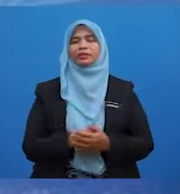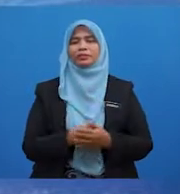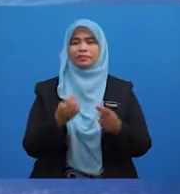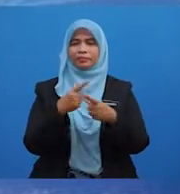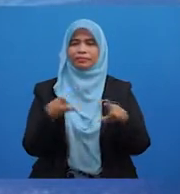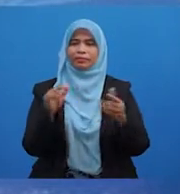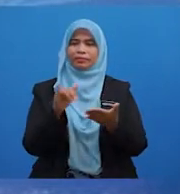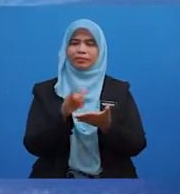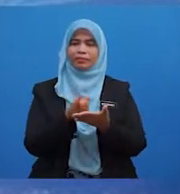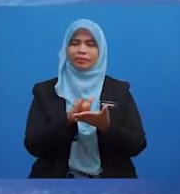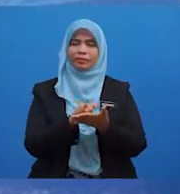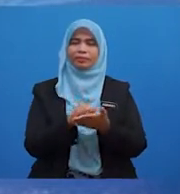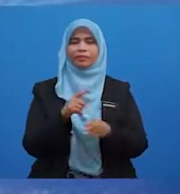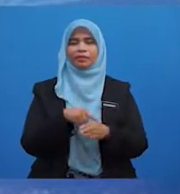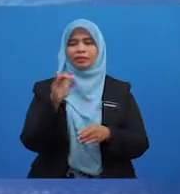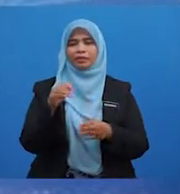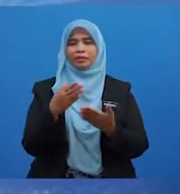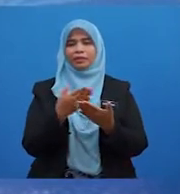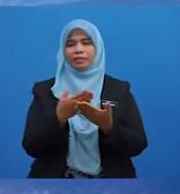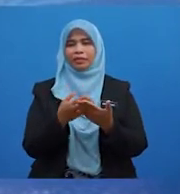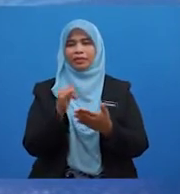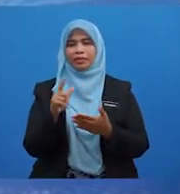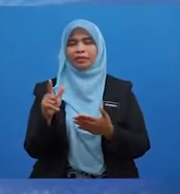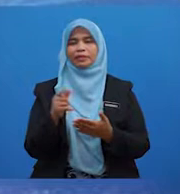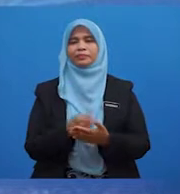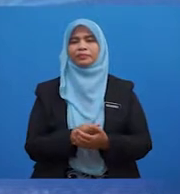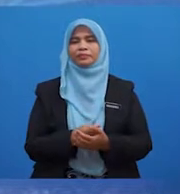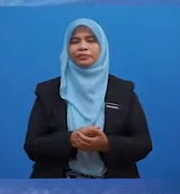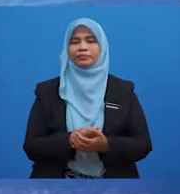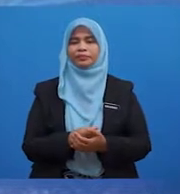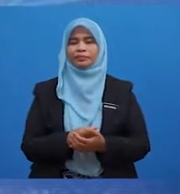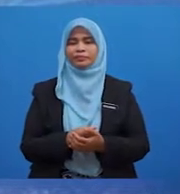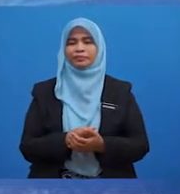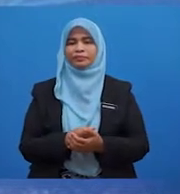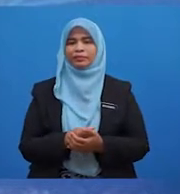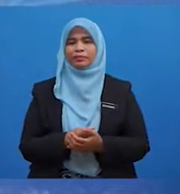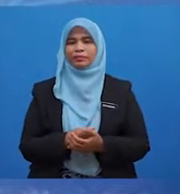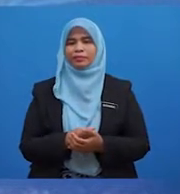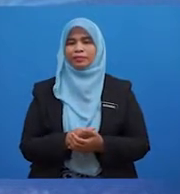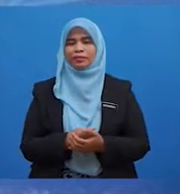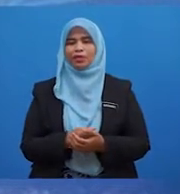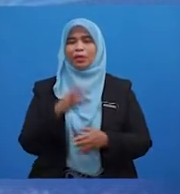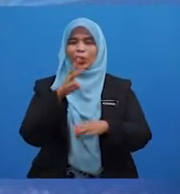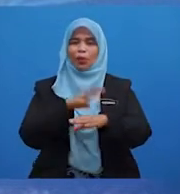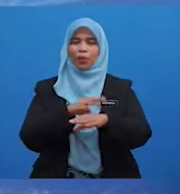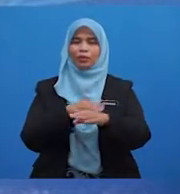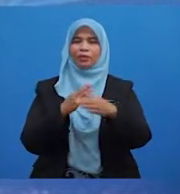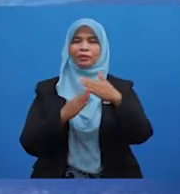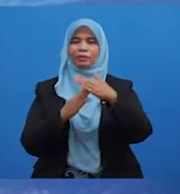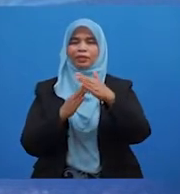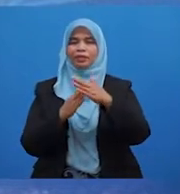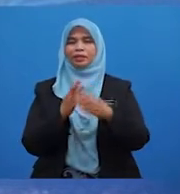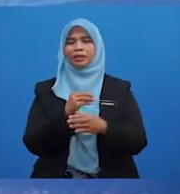Selain itu, masa yang terbaik untuk mempraktikkan kawalan pernafasan semasa pertandingan adalah waktu berhenti dan